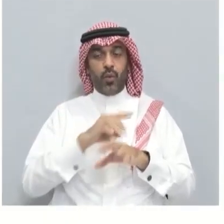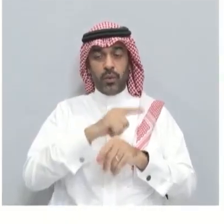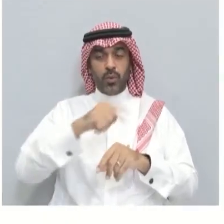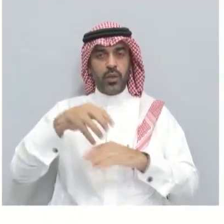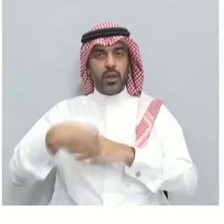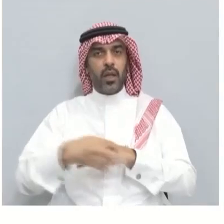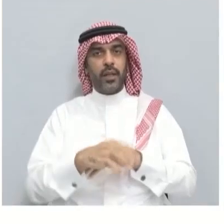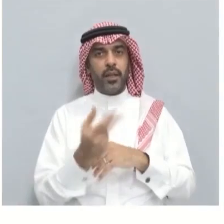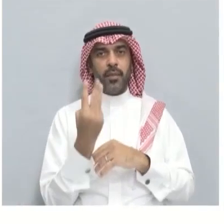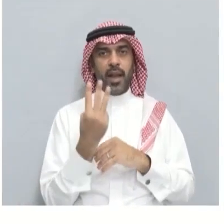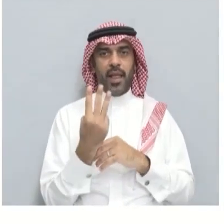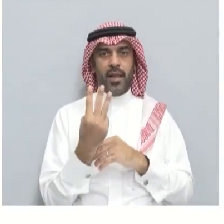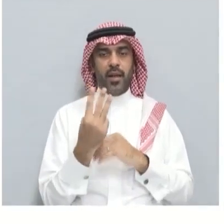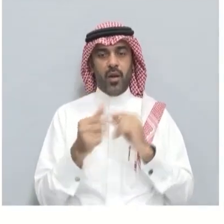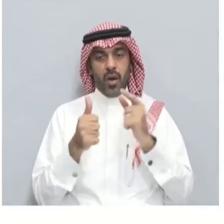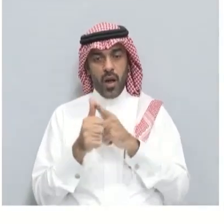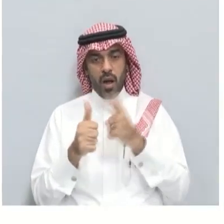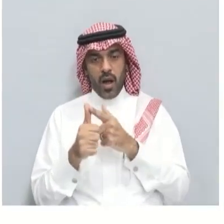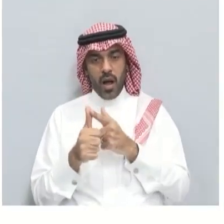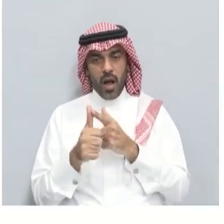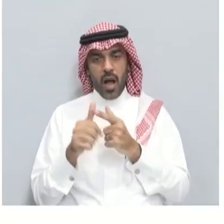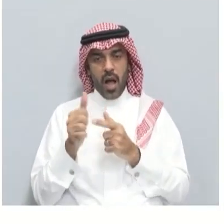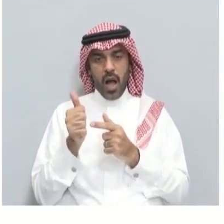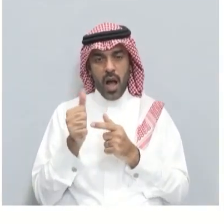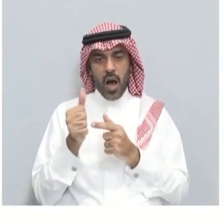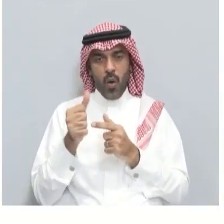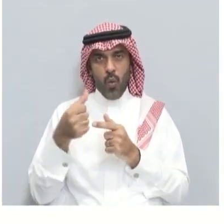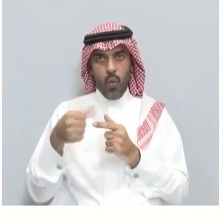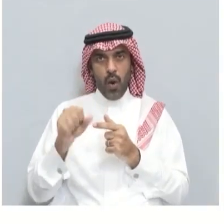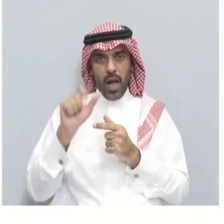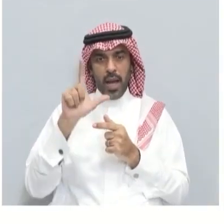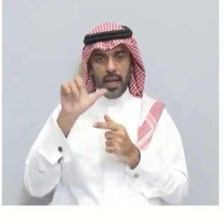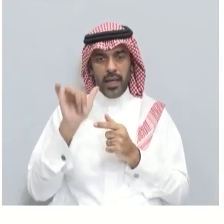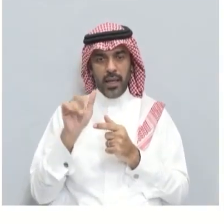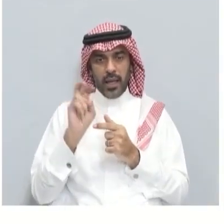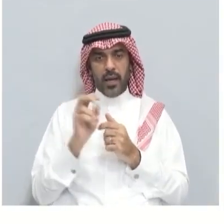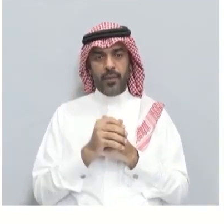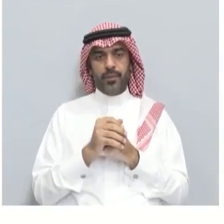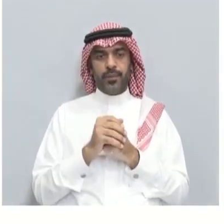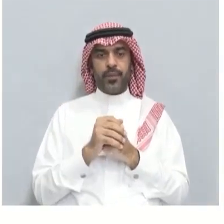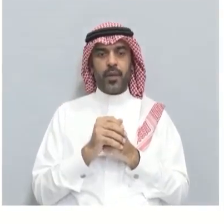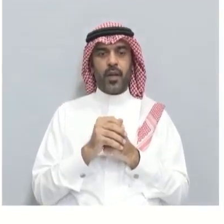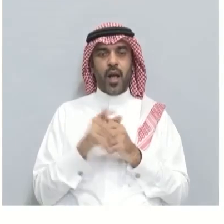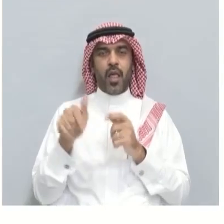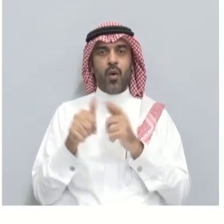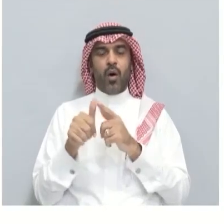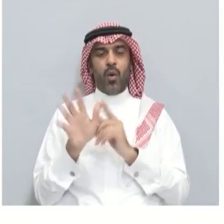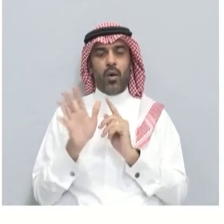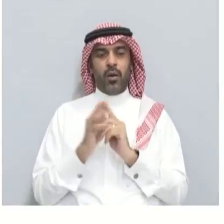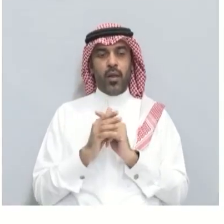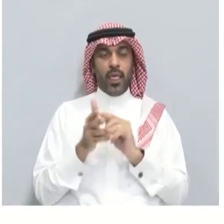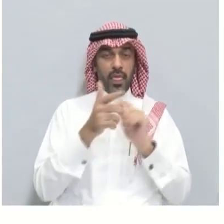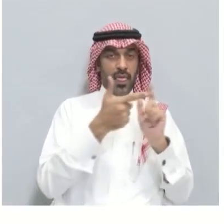بي ويبز الموجات الثانويه هي مستعرضه اعلى طول من ماذا من السطحيه اقل اقل سرعه من